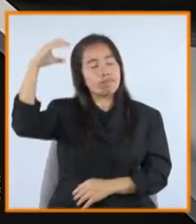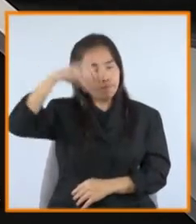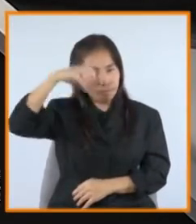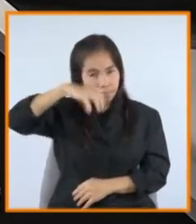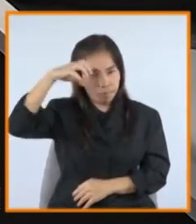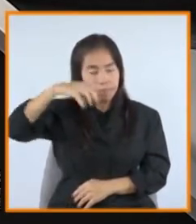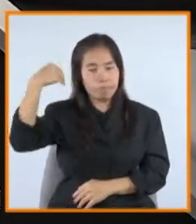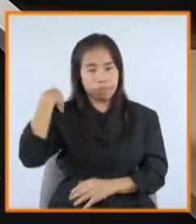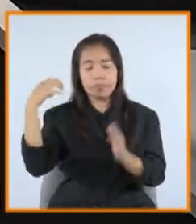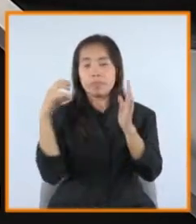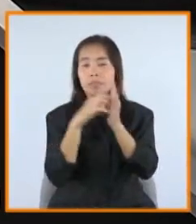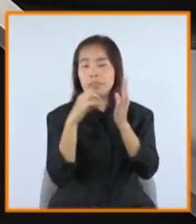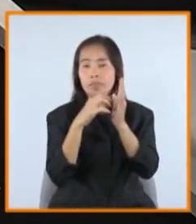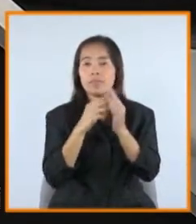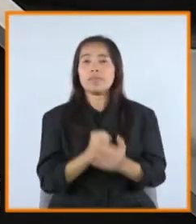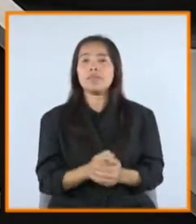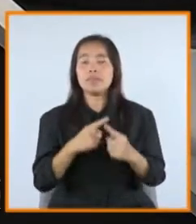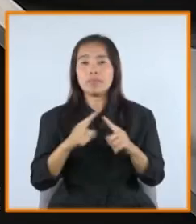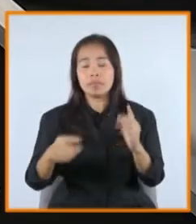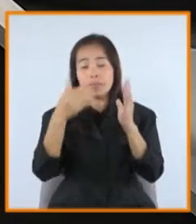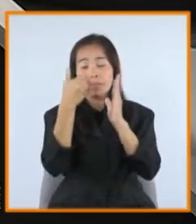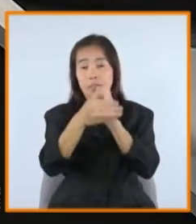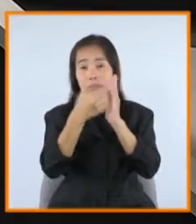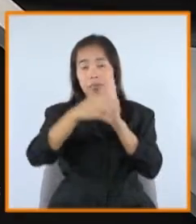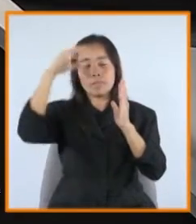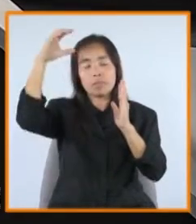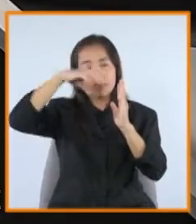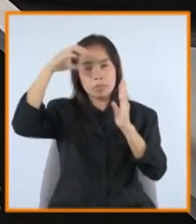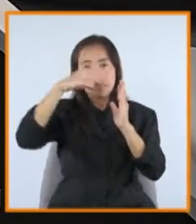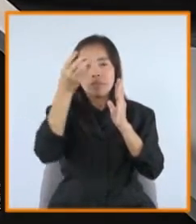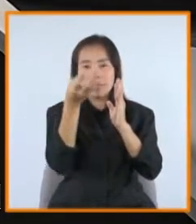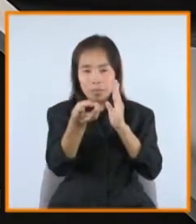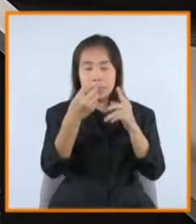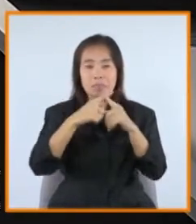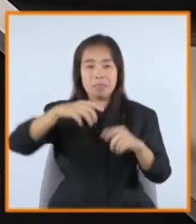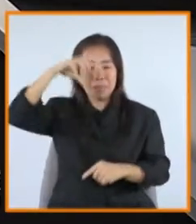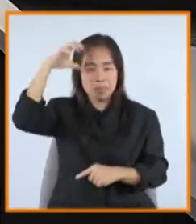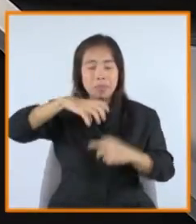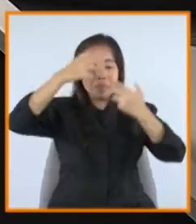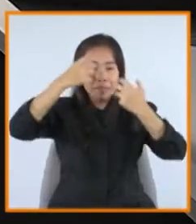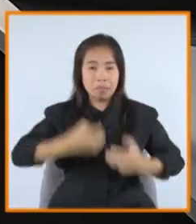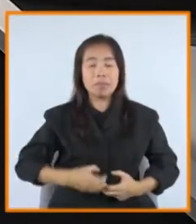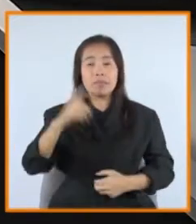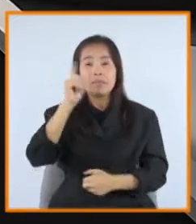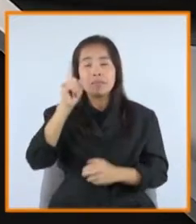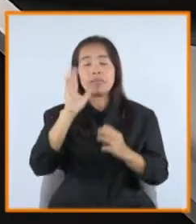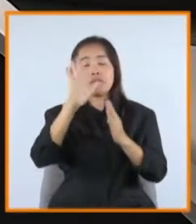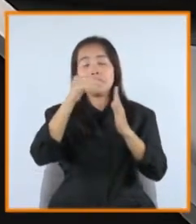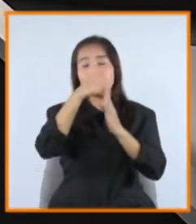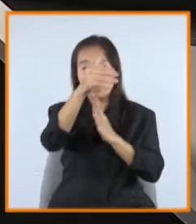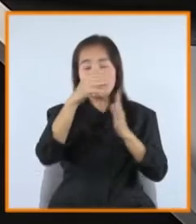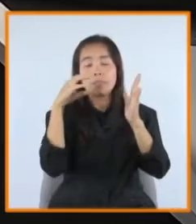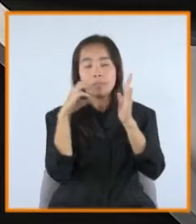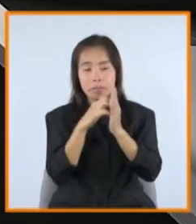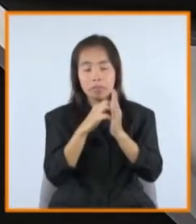ะส่วนทางภาคตะวันออกเฉียงเหนือจะมีฝนที่ลดลงส่วนฝนที่จะตกหนักมีบางแห่งในพื้นที่ภาคเหนือภาคกลาง